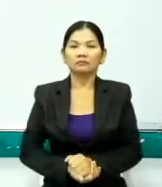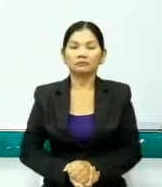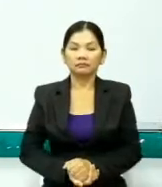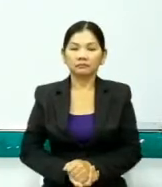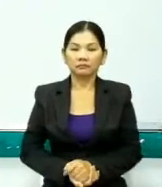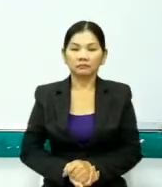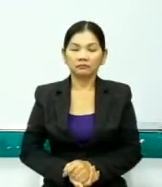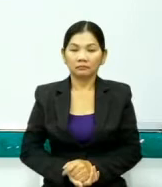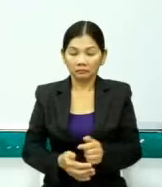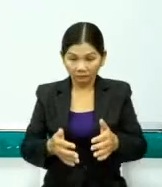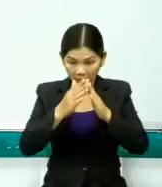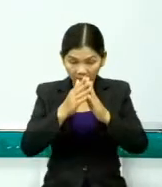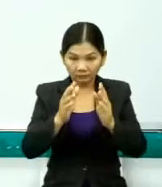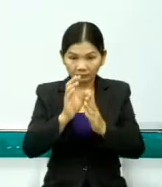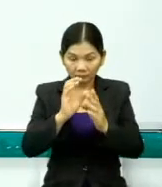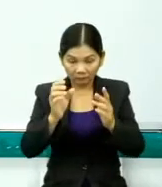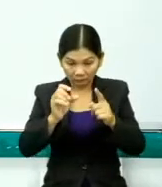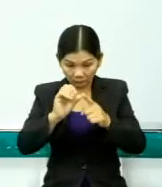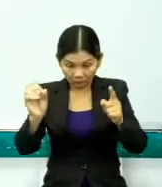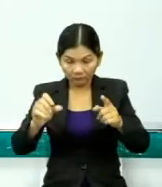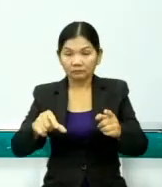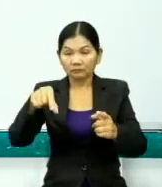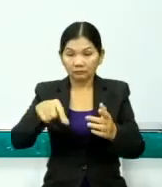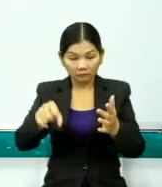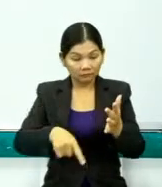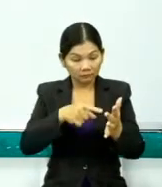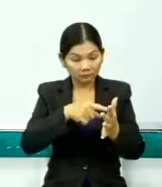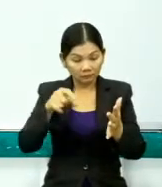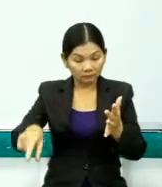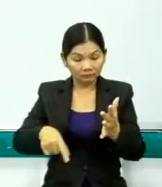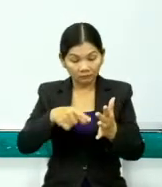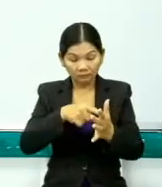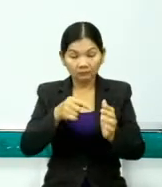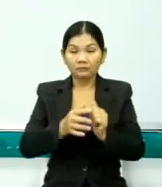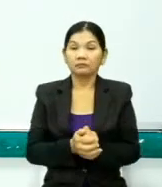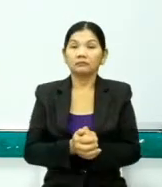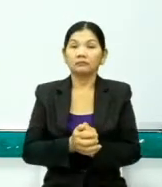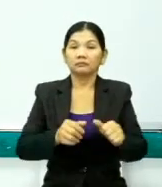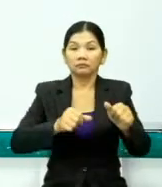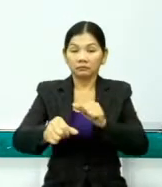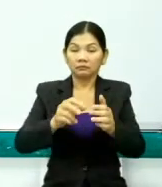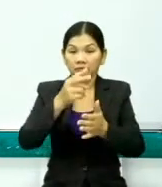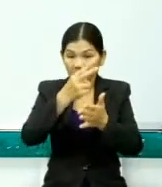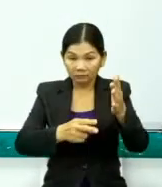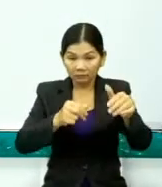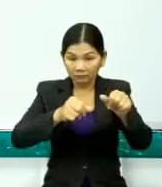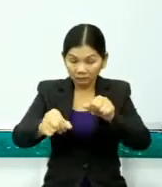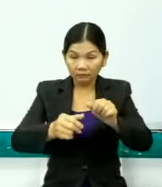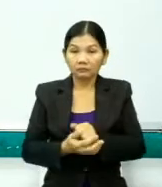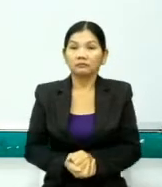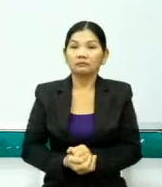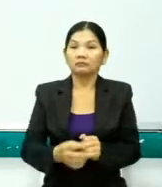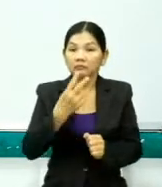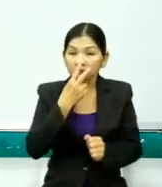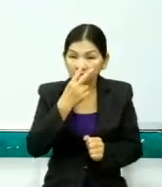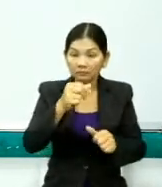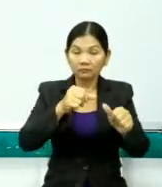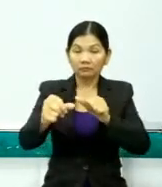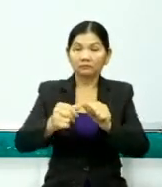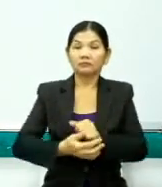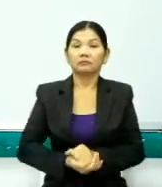bán bằng cây lọc bác đáy pra bía kệ kê rùi hỏi bằng tập tiết ní nẻ cổ nâng viên là vầy tiết con chạm mơ bằng tỏ